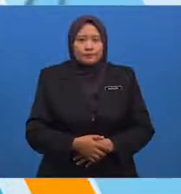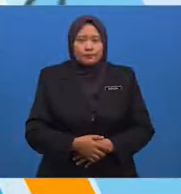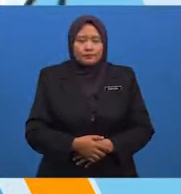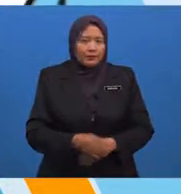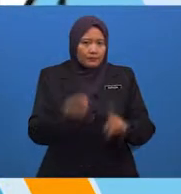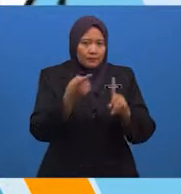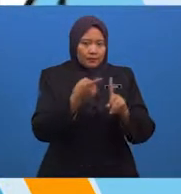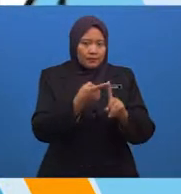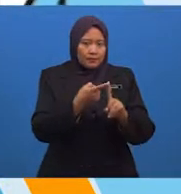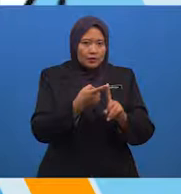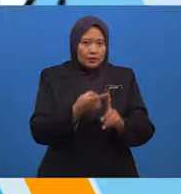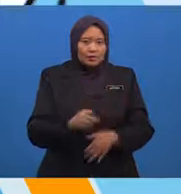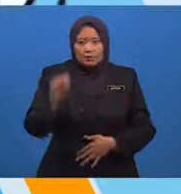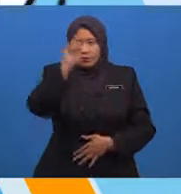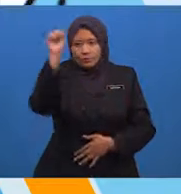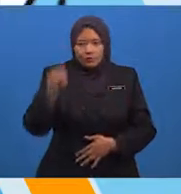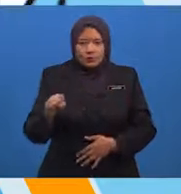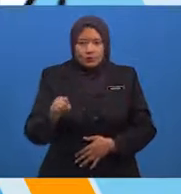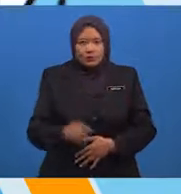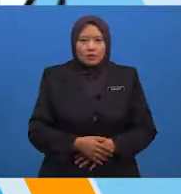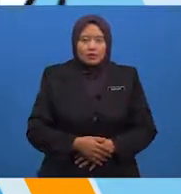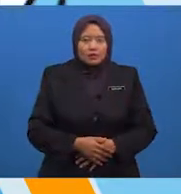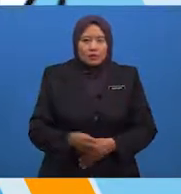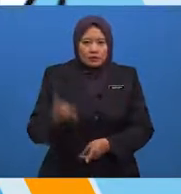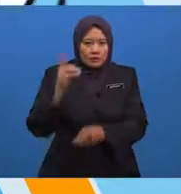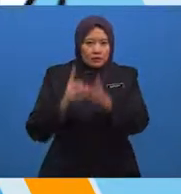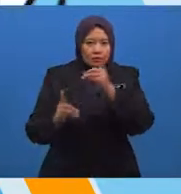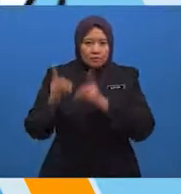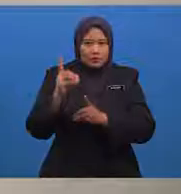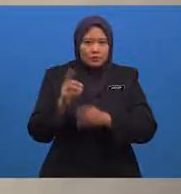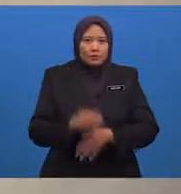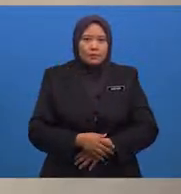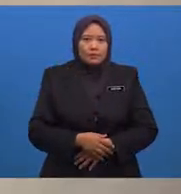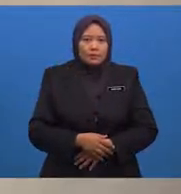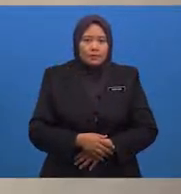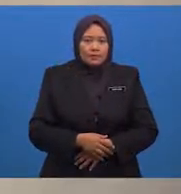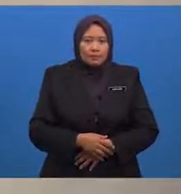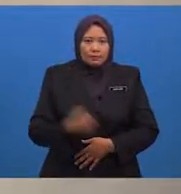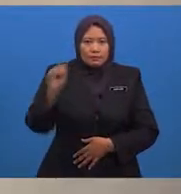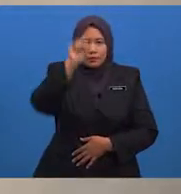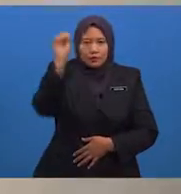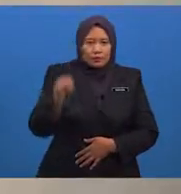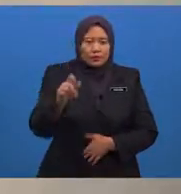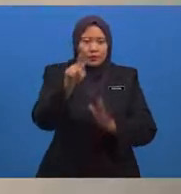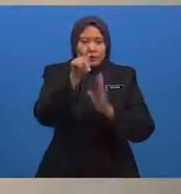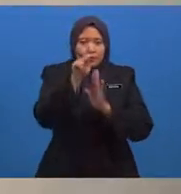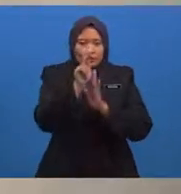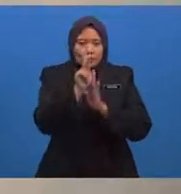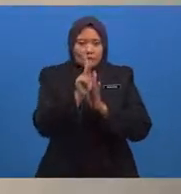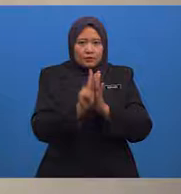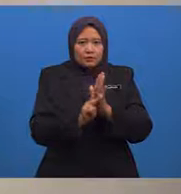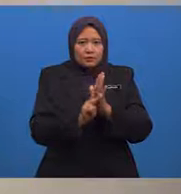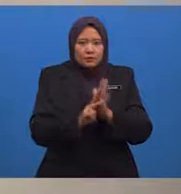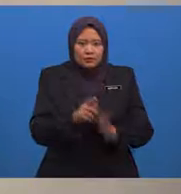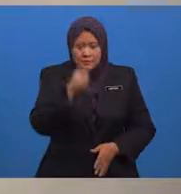Yang pertama, persoalan bagi drama hadiah ini ialah persoalan ketabahan